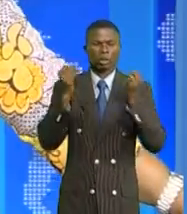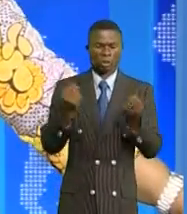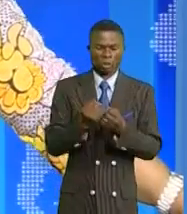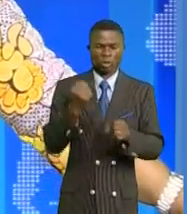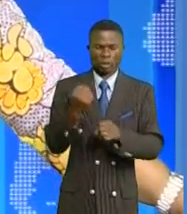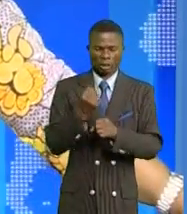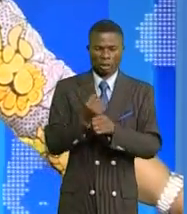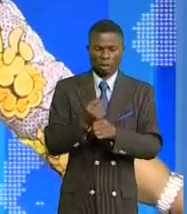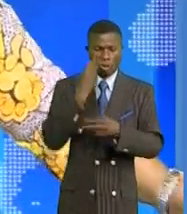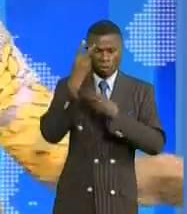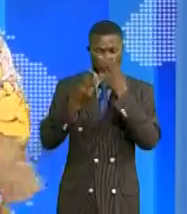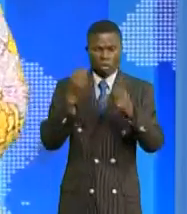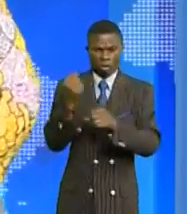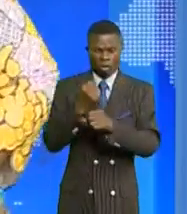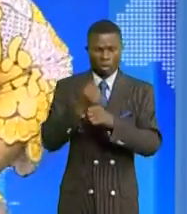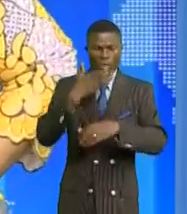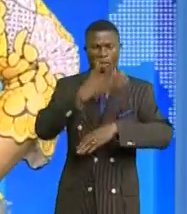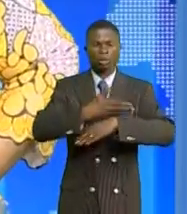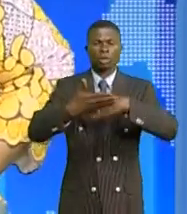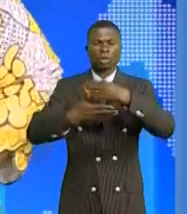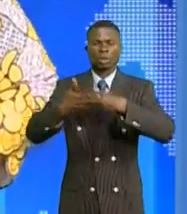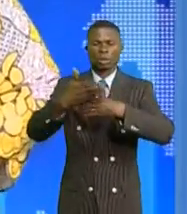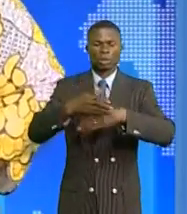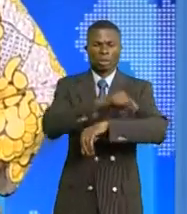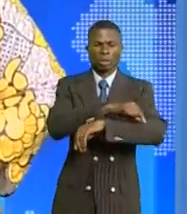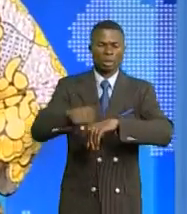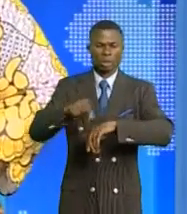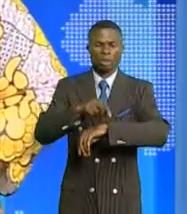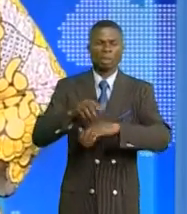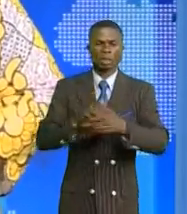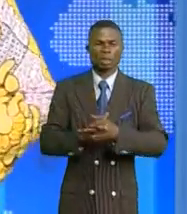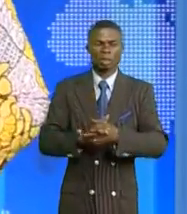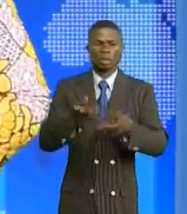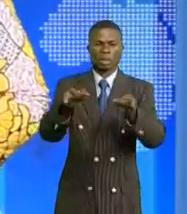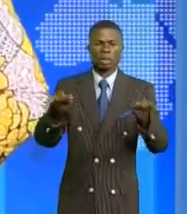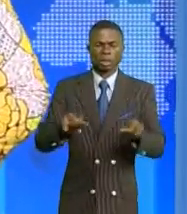a inspecté les travaux de construction du siège administratif